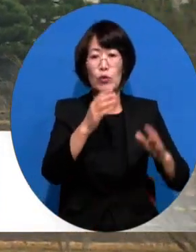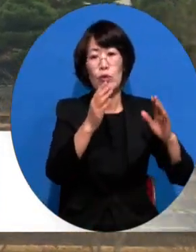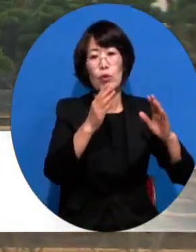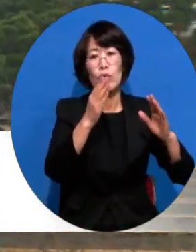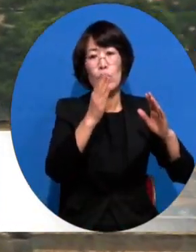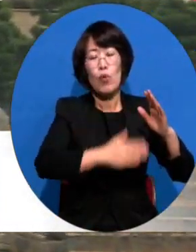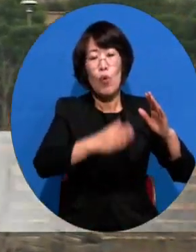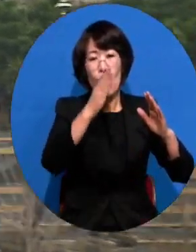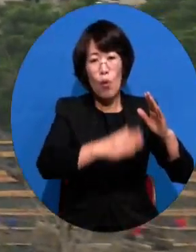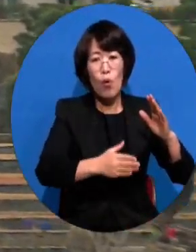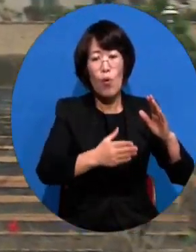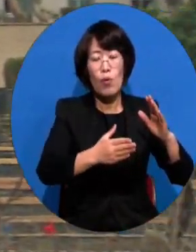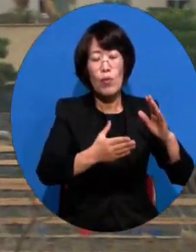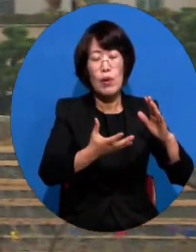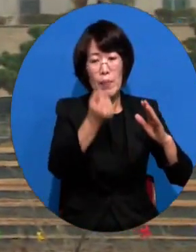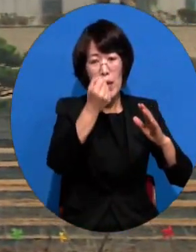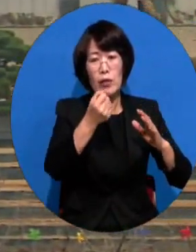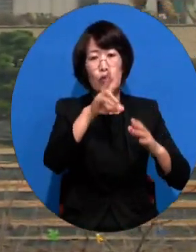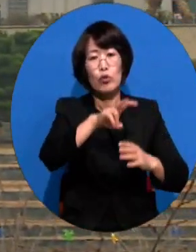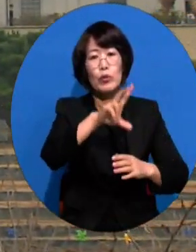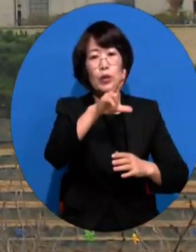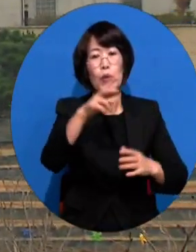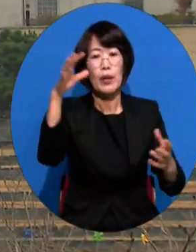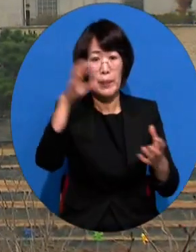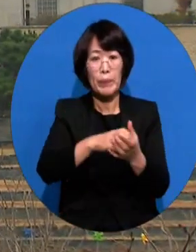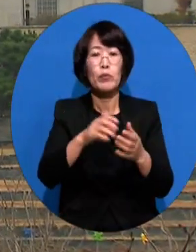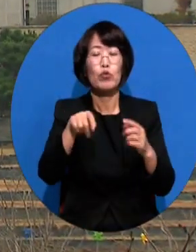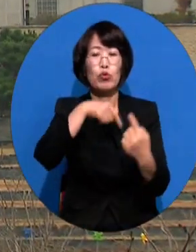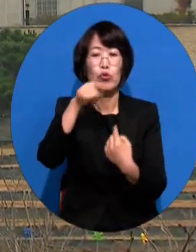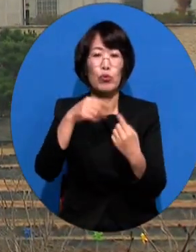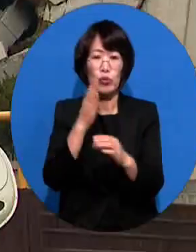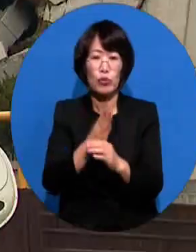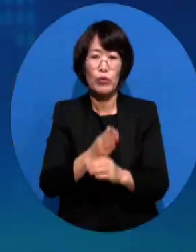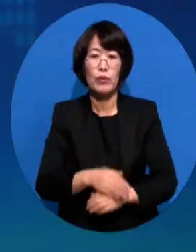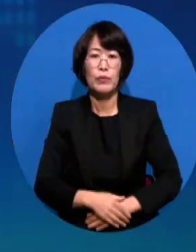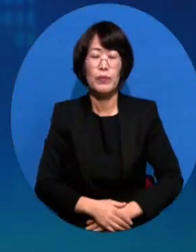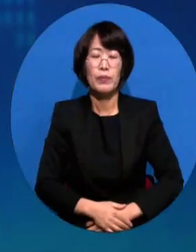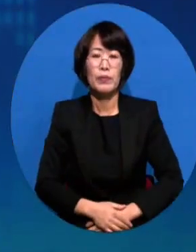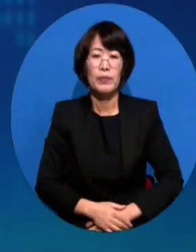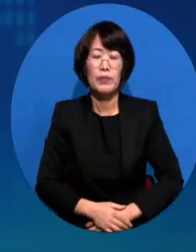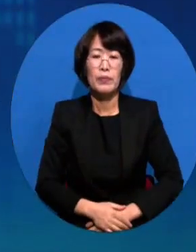공립박물관 27곳이 운영되고 있습니다.